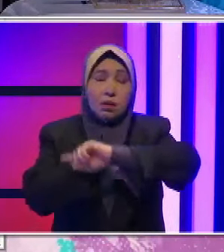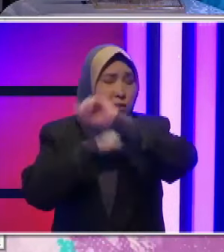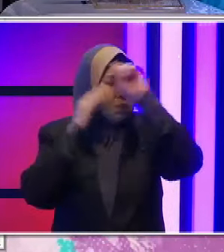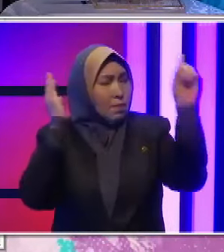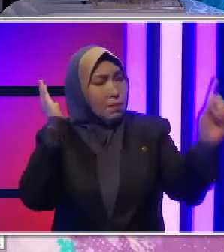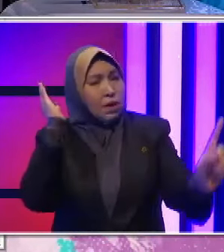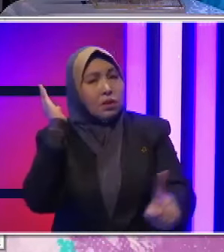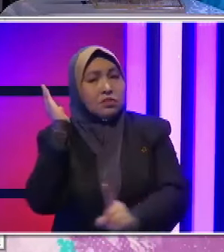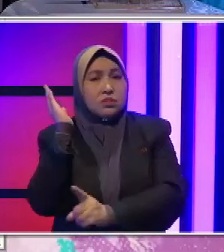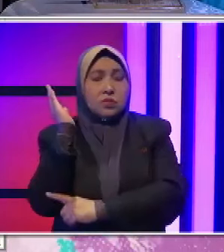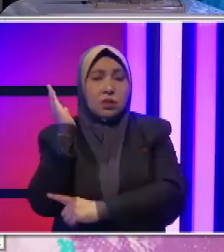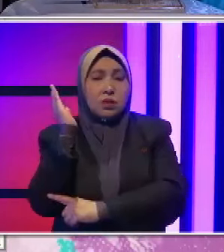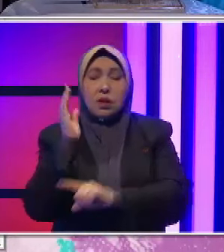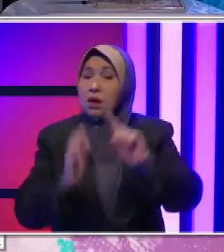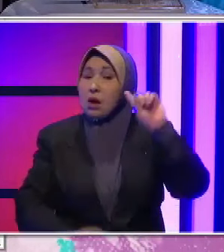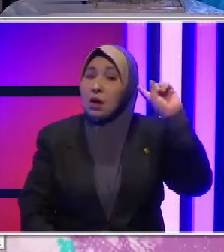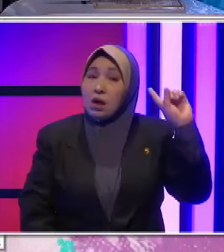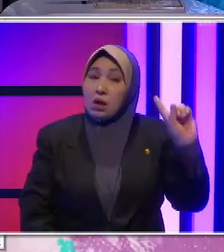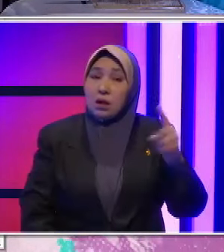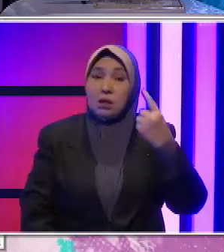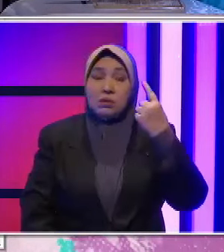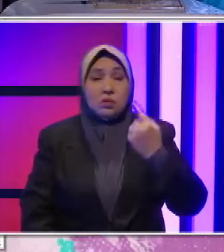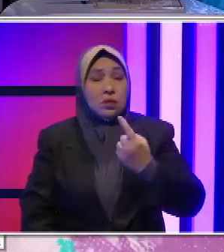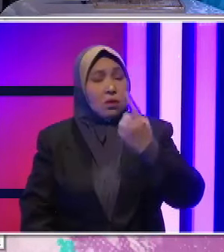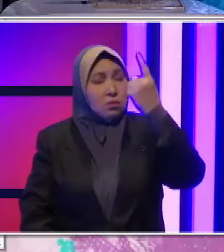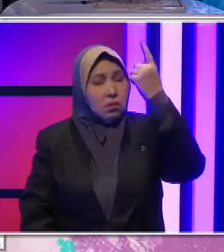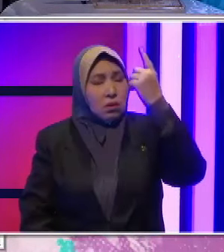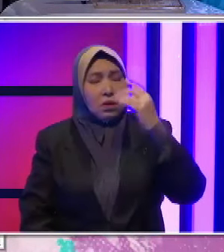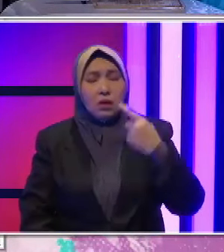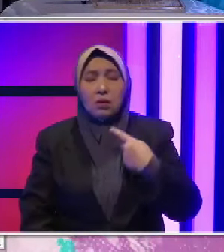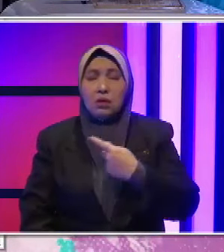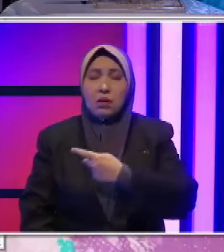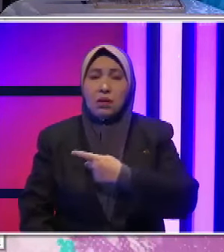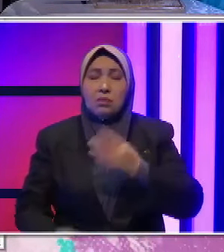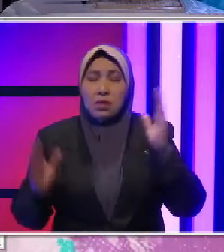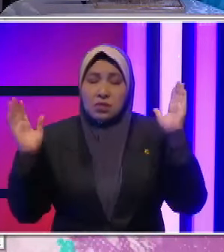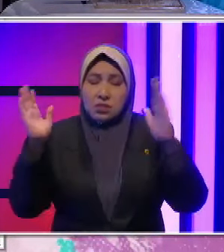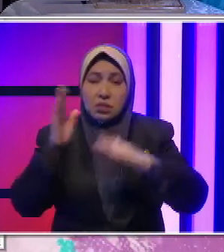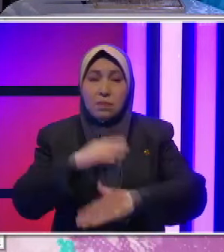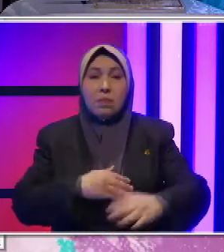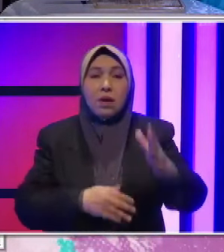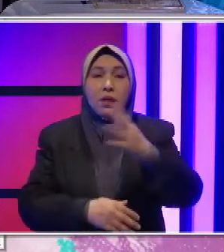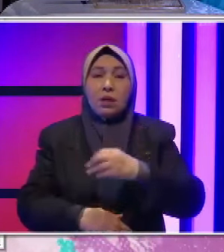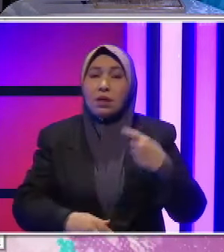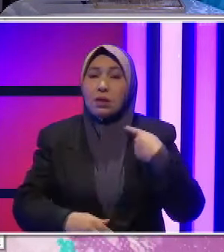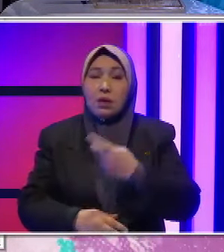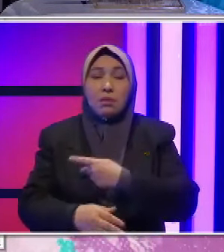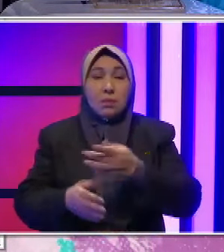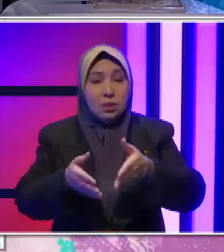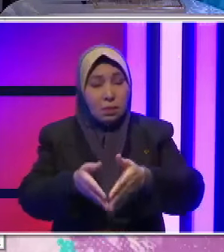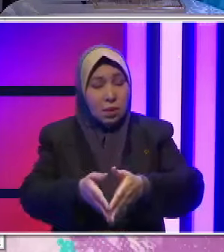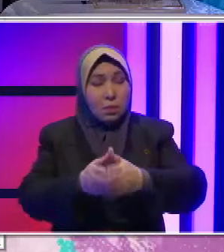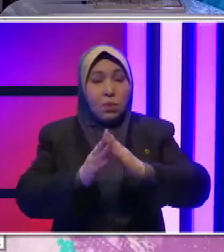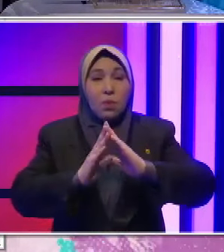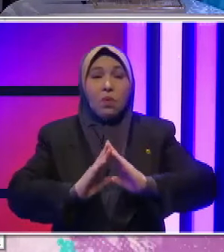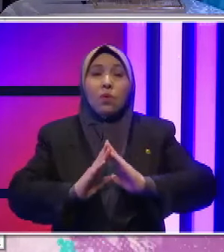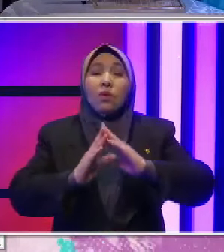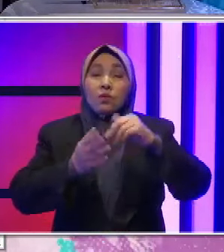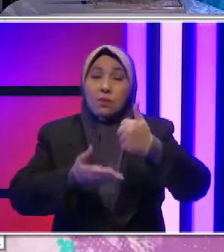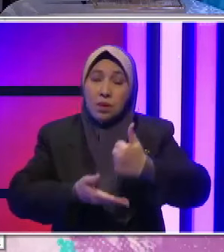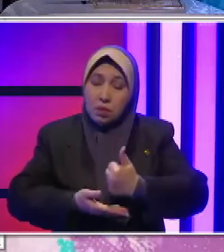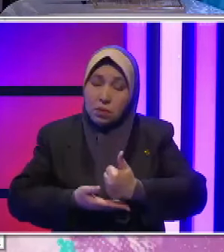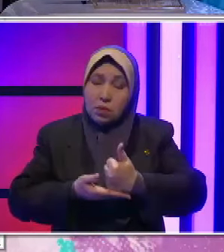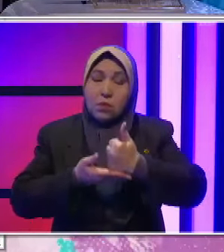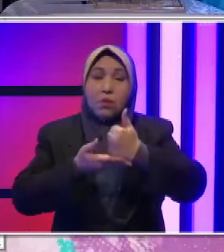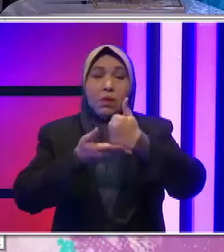yaumiddin iyyaka na'budu wa iyyaka nastain Yi